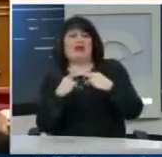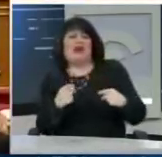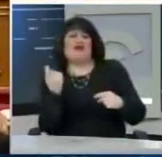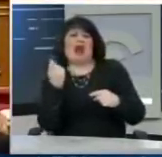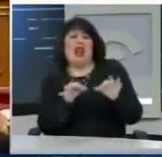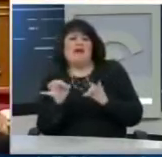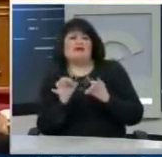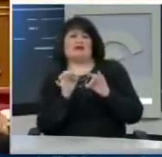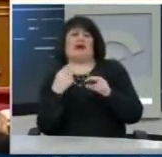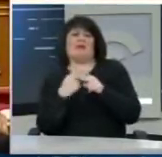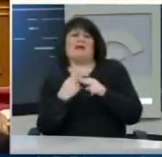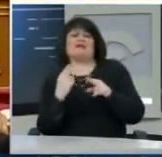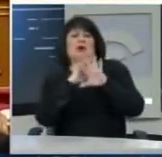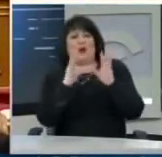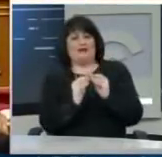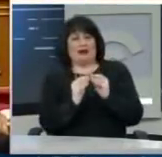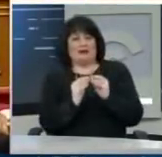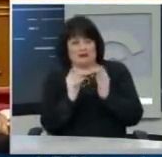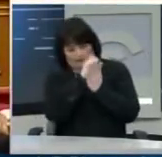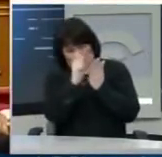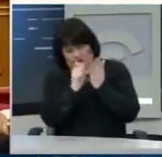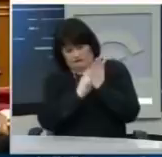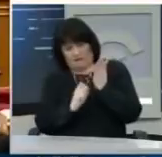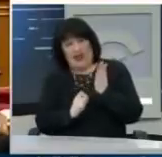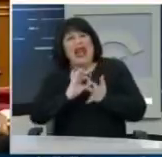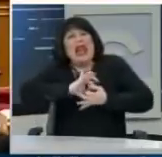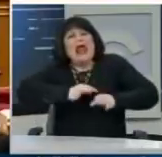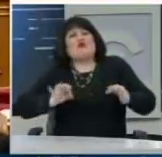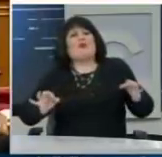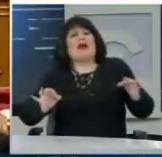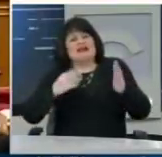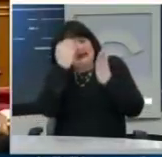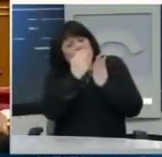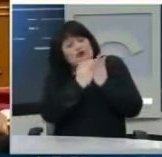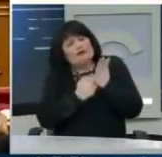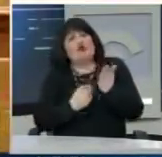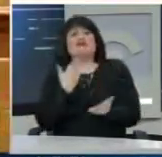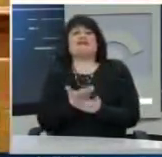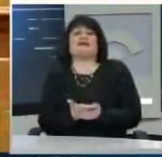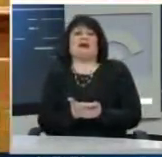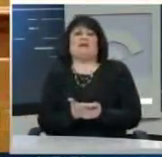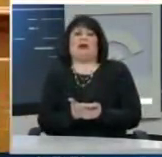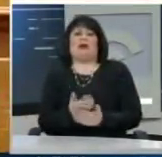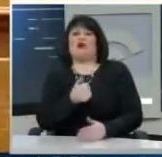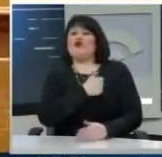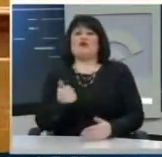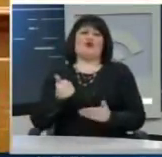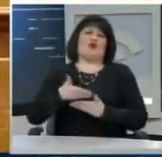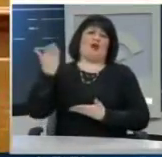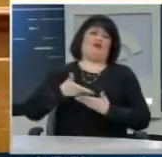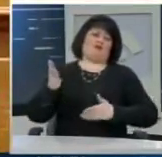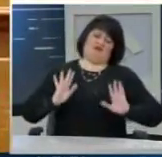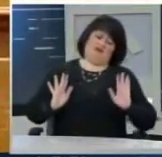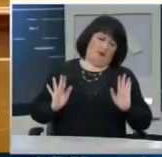Η ρηματική αυτή διακοίνωση θα εμπεριέχει μέσα αναλυτικά τις διεκδικήσεις μας. Δεν θα αναφέρεται σε δημοσιεύματα.